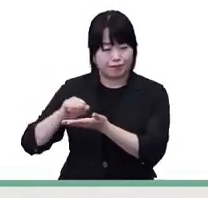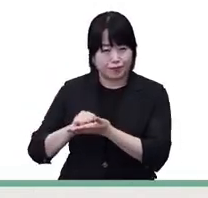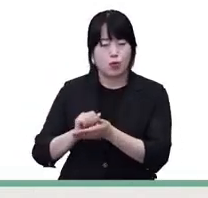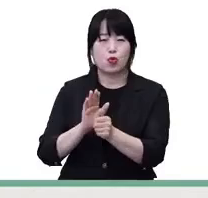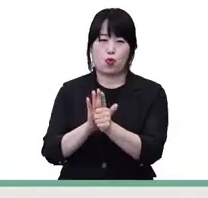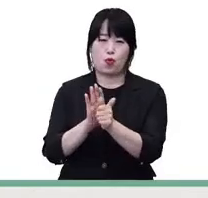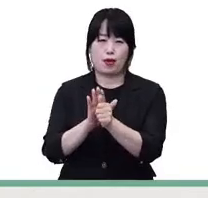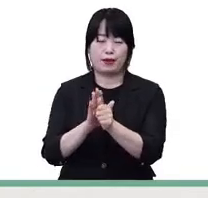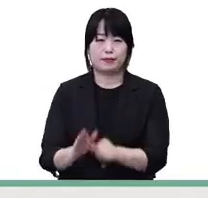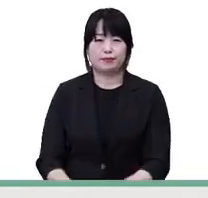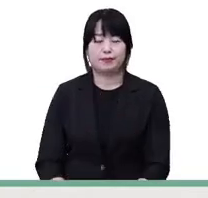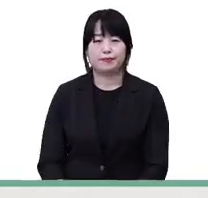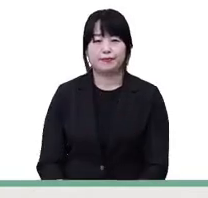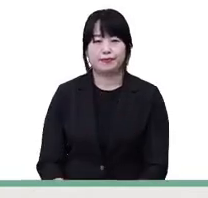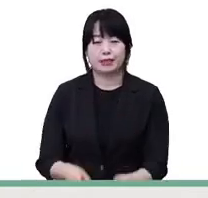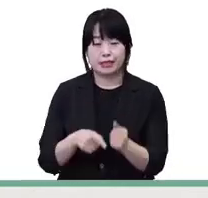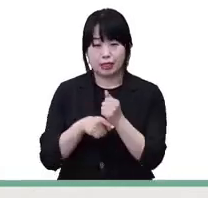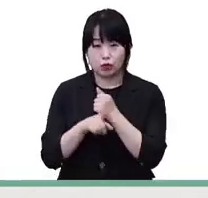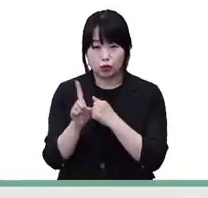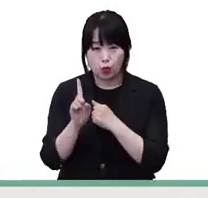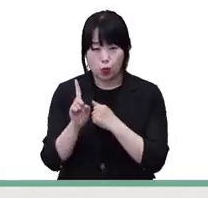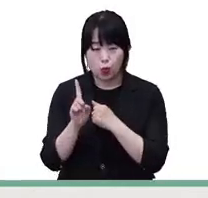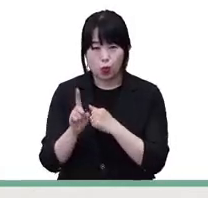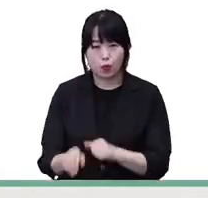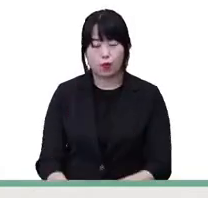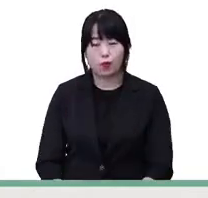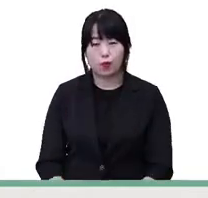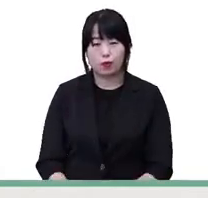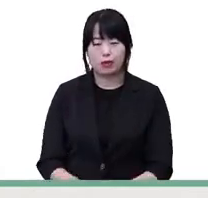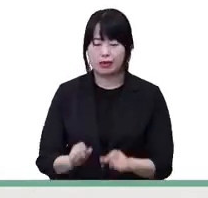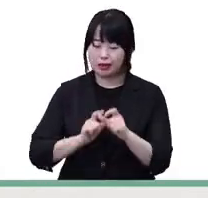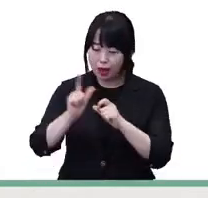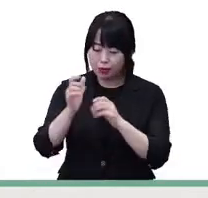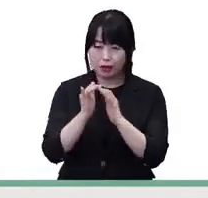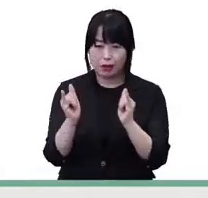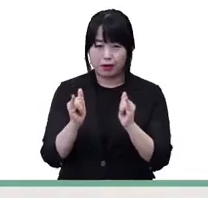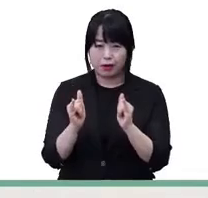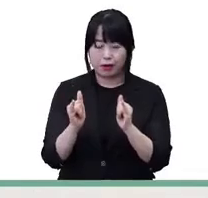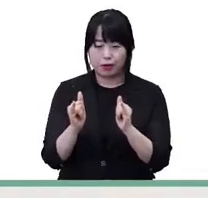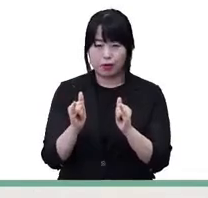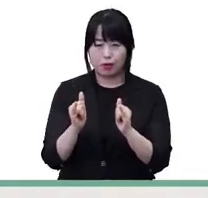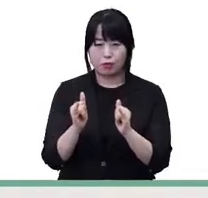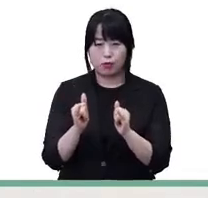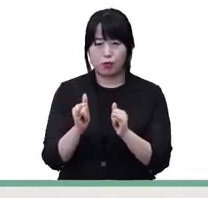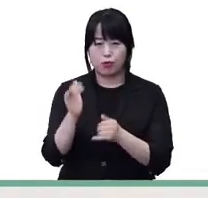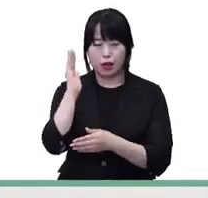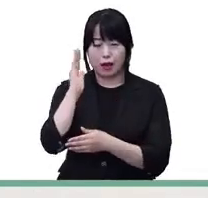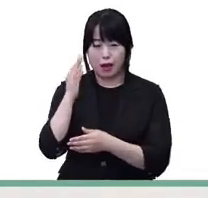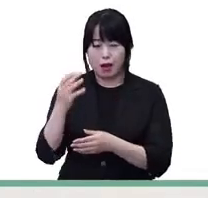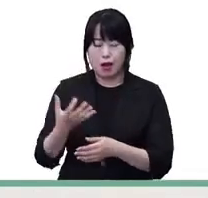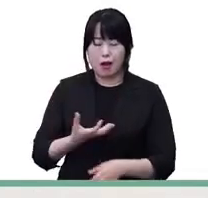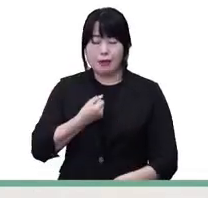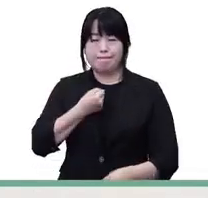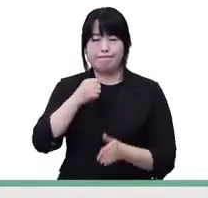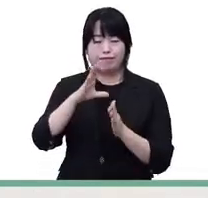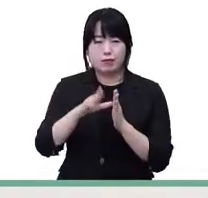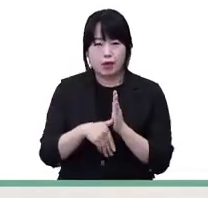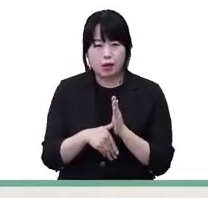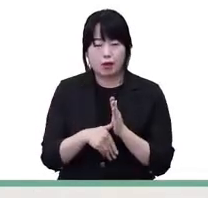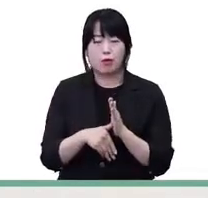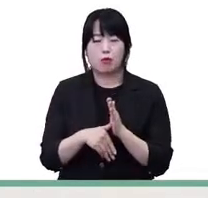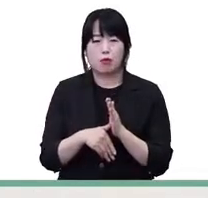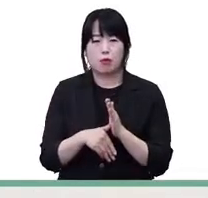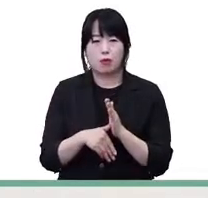이유가 사람이 놀라운 소식을 듣거나 또는 정말 믿어지지 않는 소식을 들으면